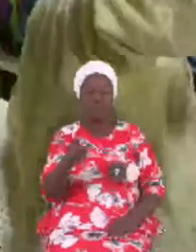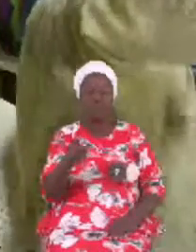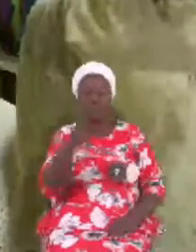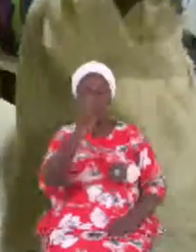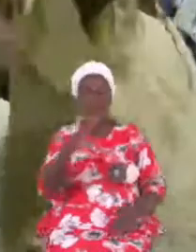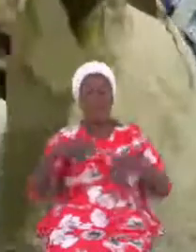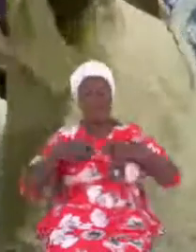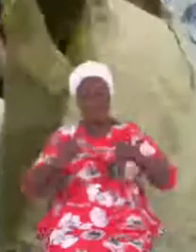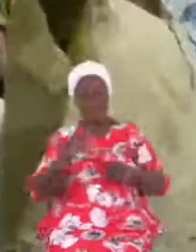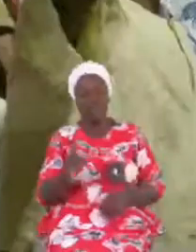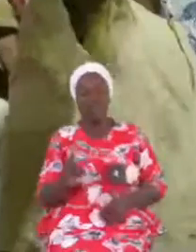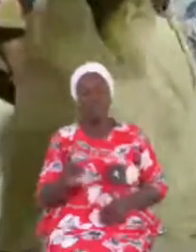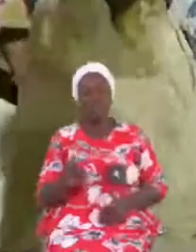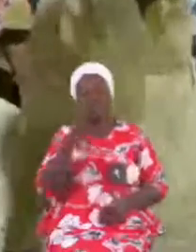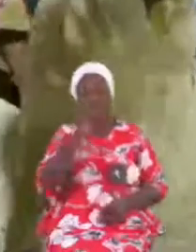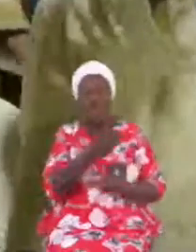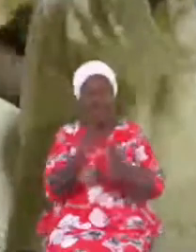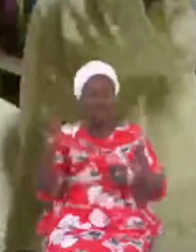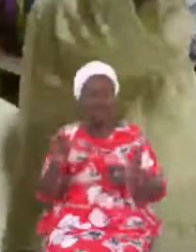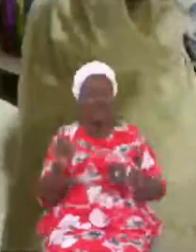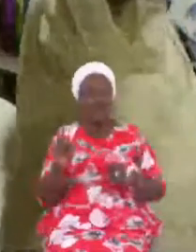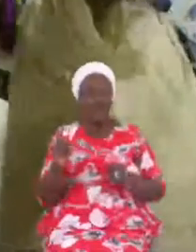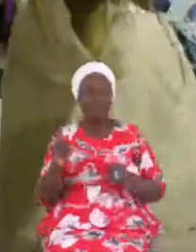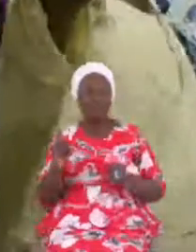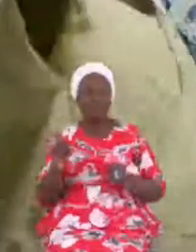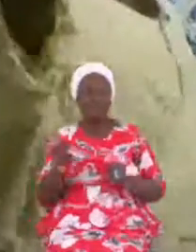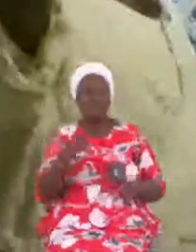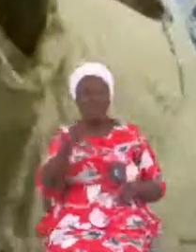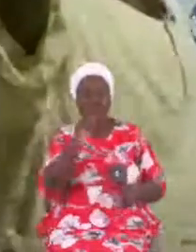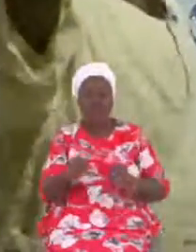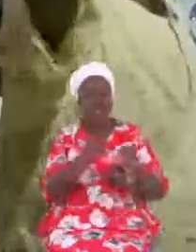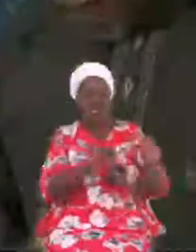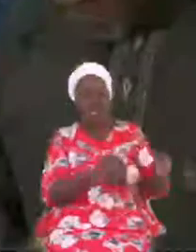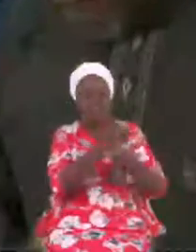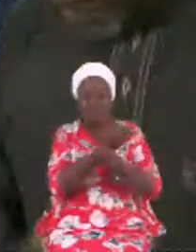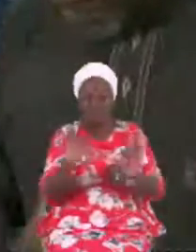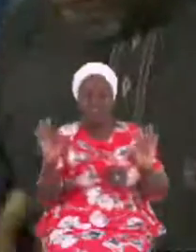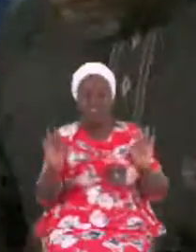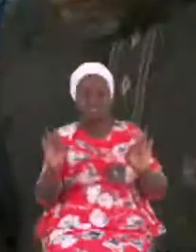Tu es guéri, tu es délivré, tu es affranchi.